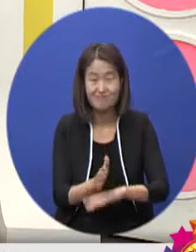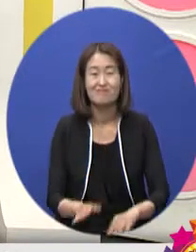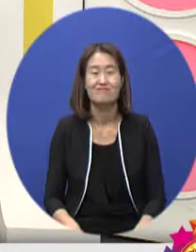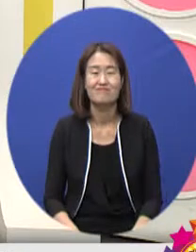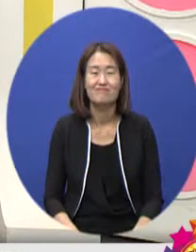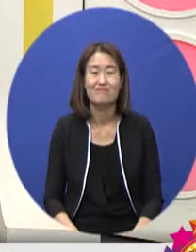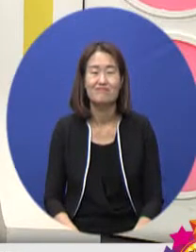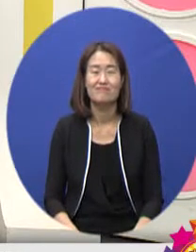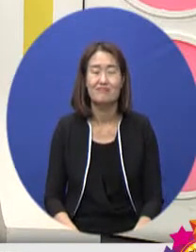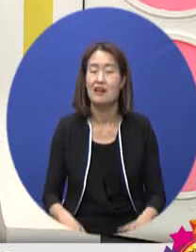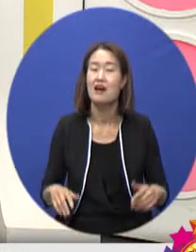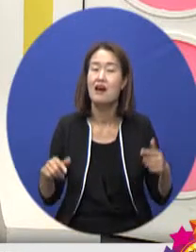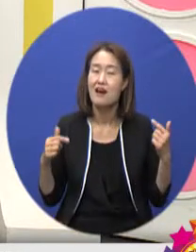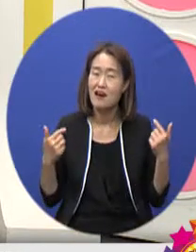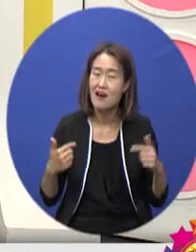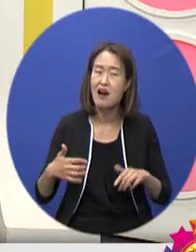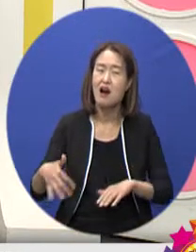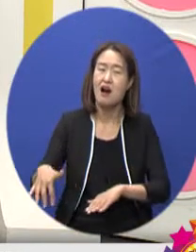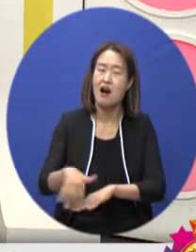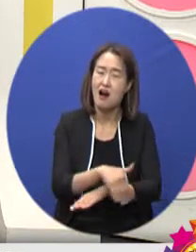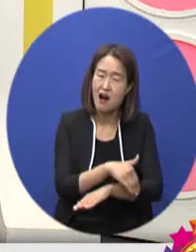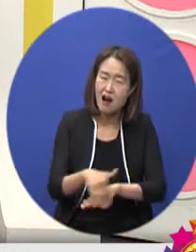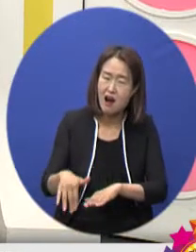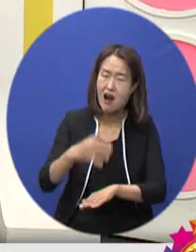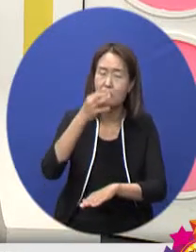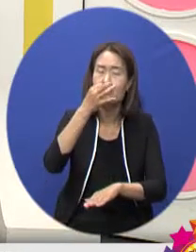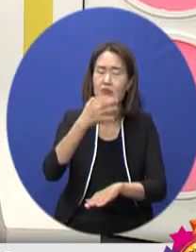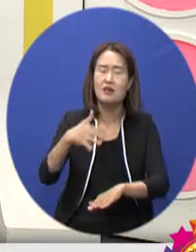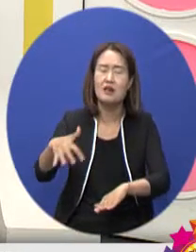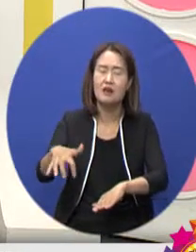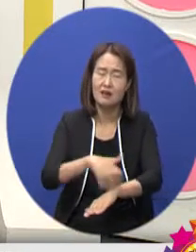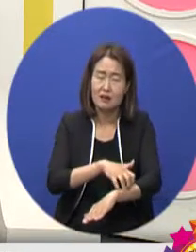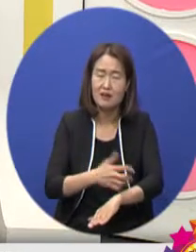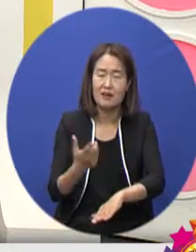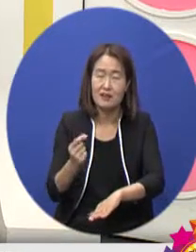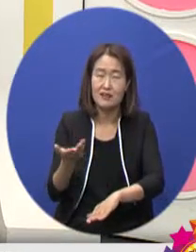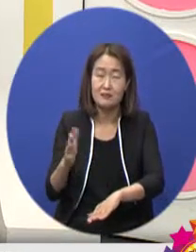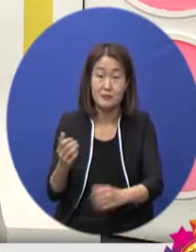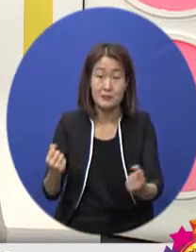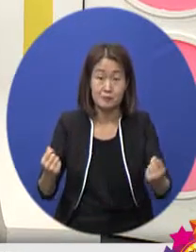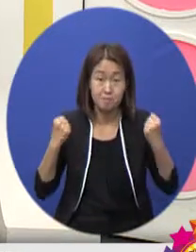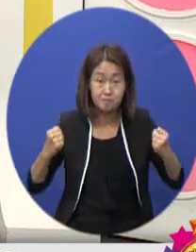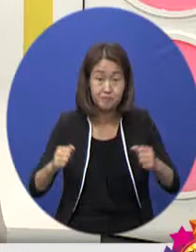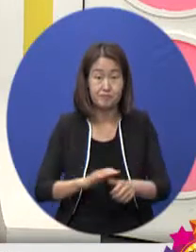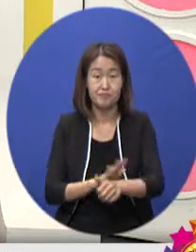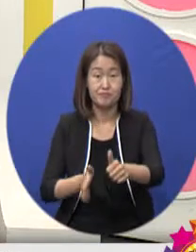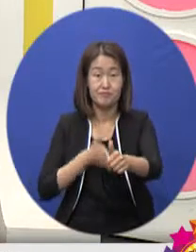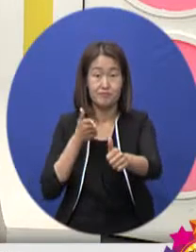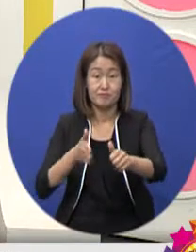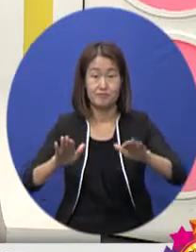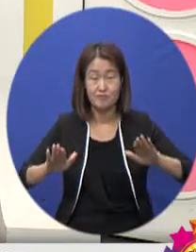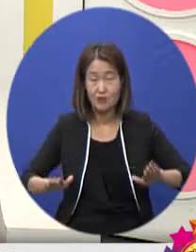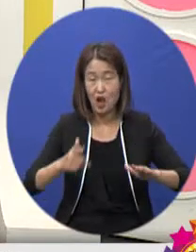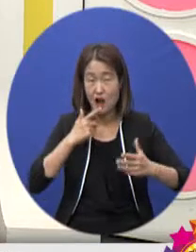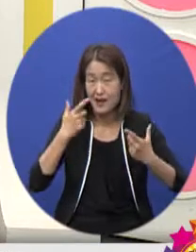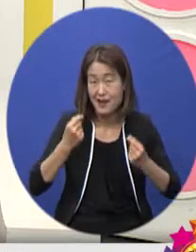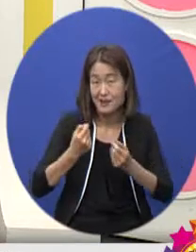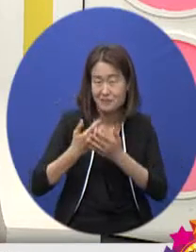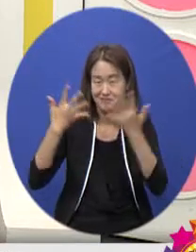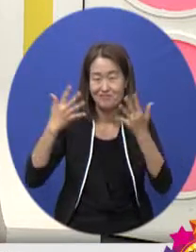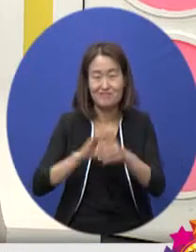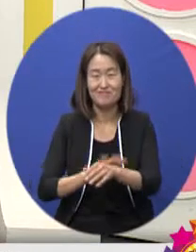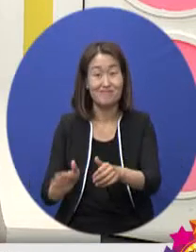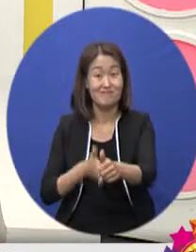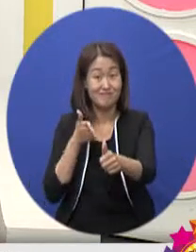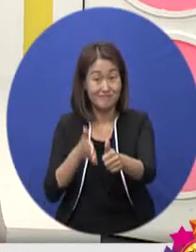네. 네, 항상 다니시기 많이 불편하실 텐데요. 예. 네, 그래도 힘내시고 네. 네, 지금처럼 밝게 이렇게